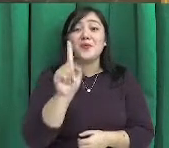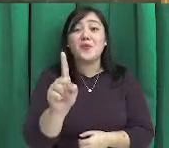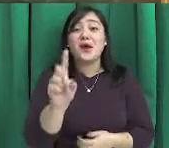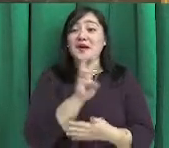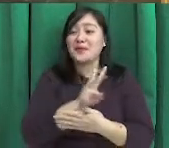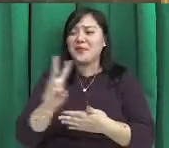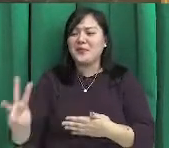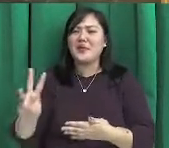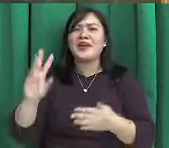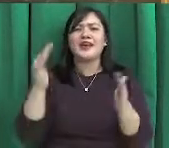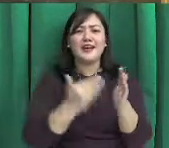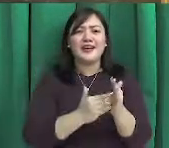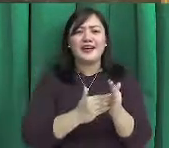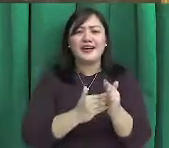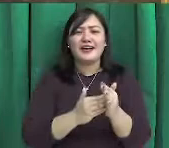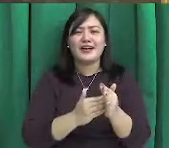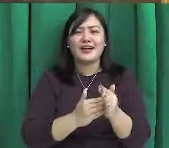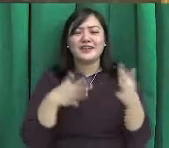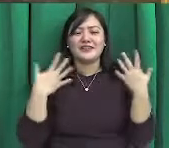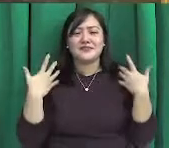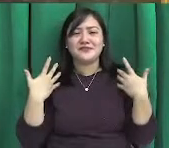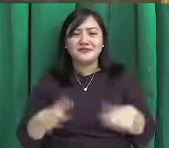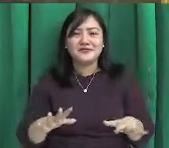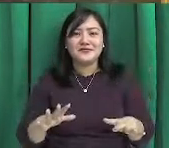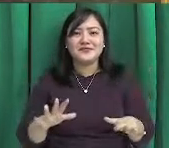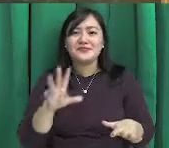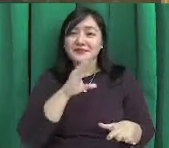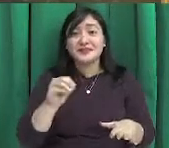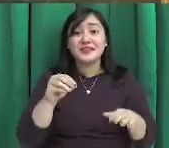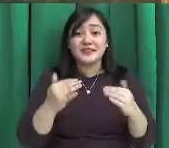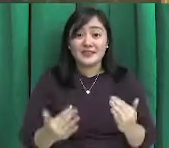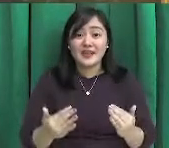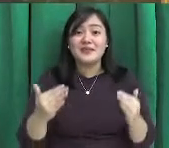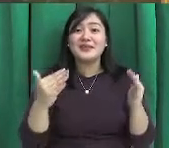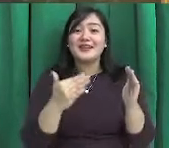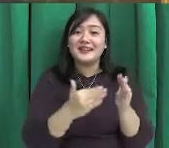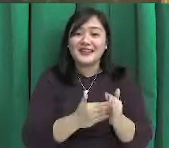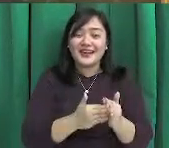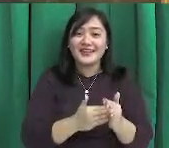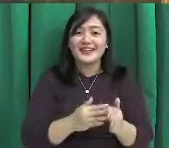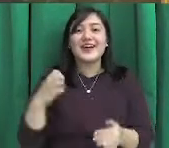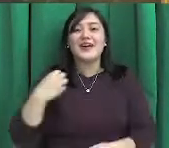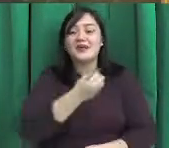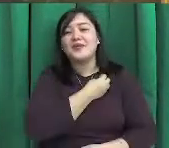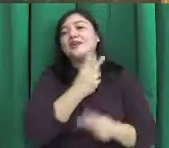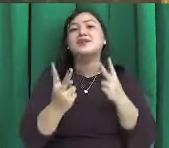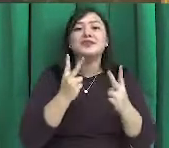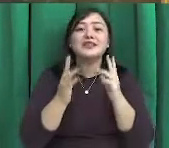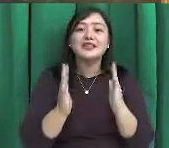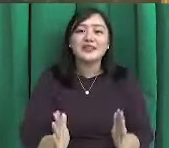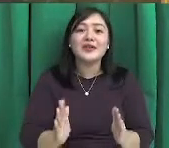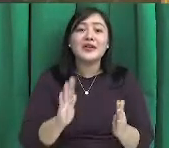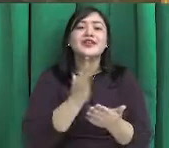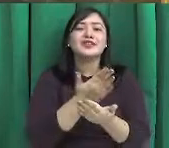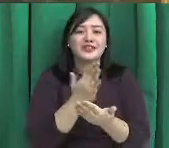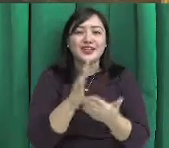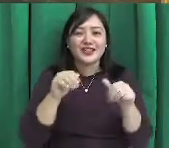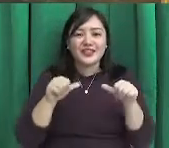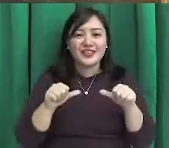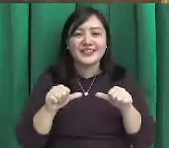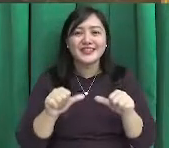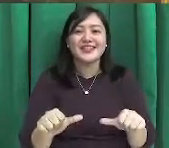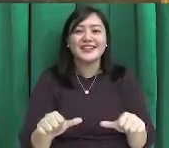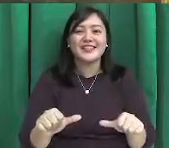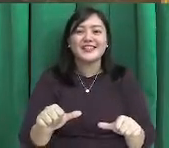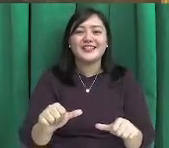muli ay ipapahayag ng ating panauhin ngayon ang pagpapatuloy ng kanyang damdamin.